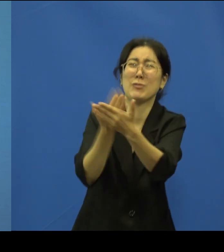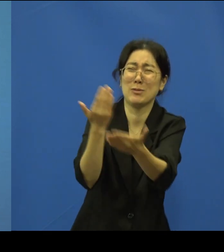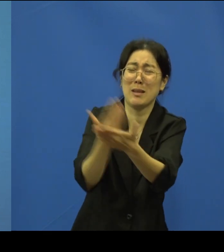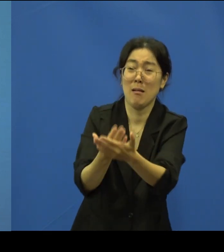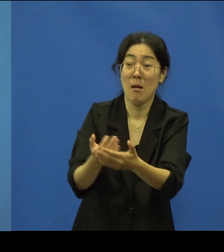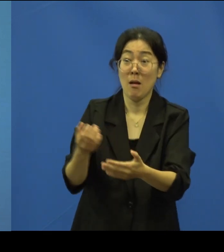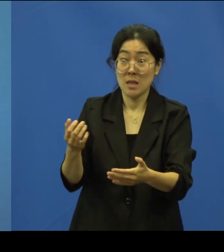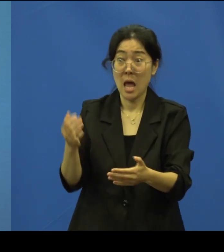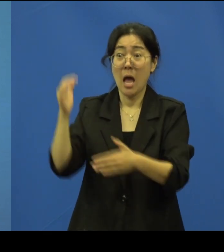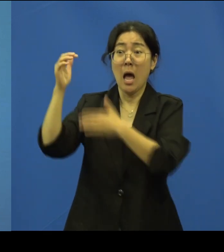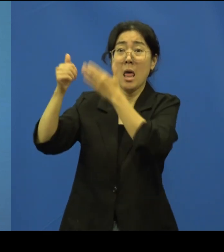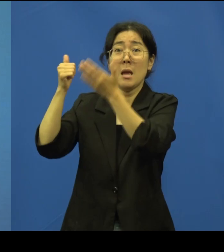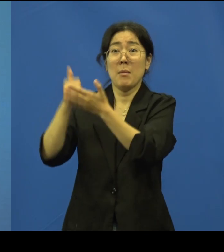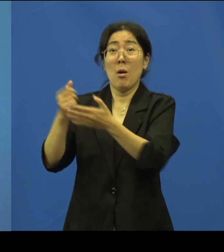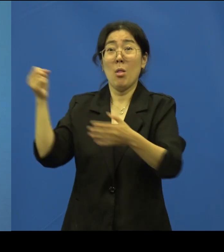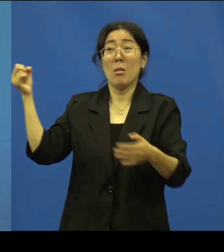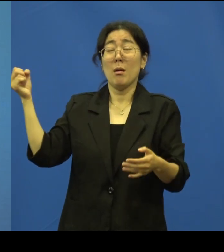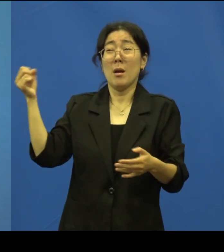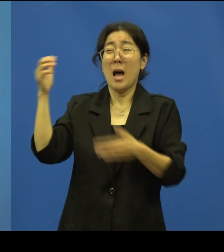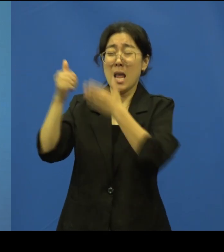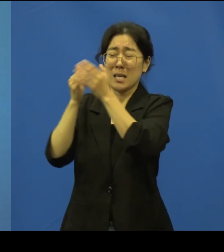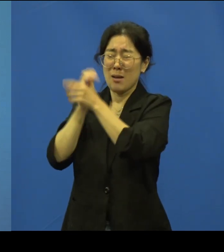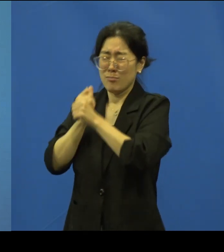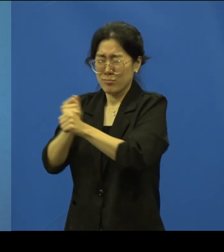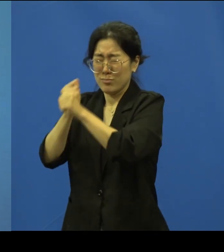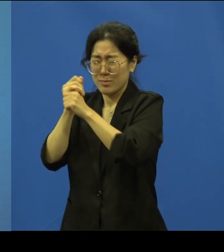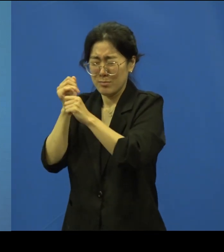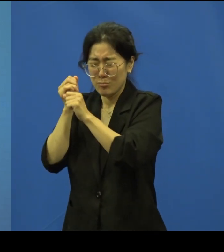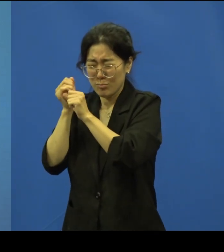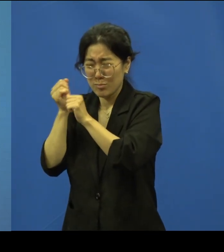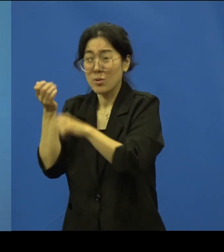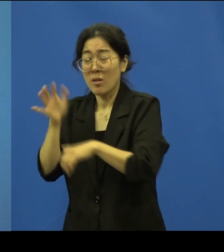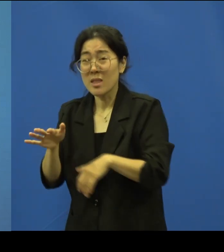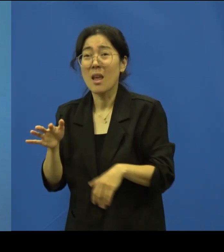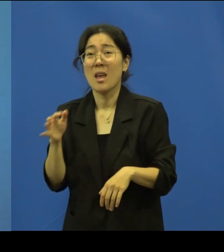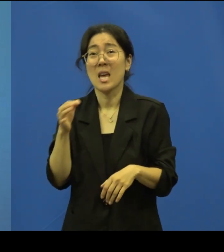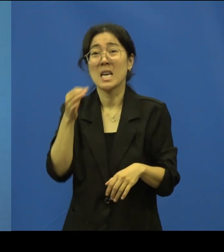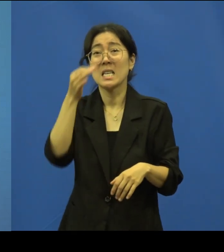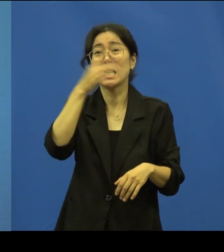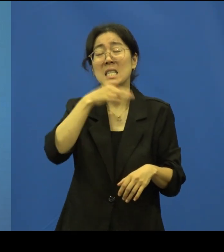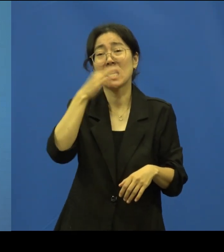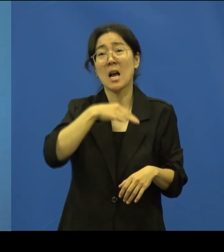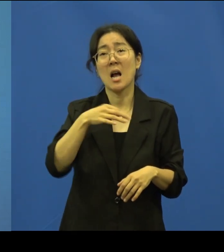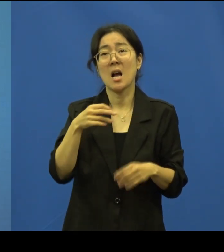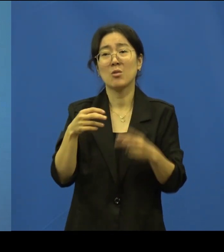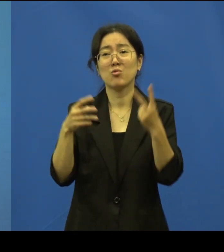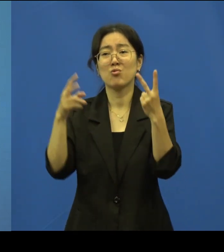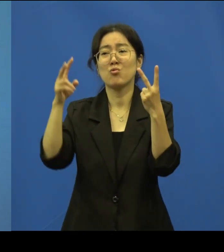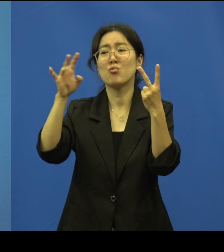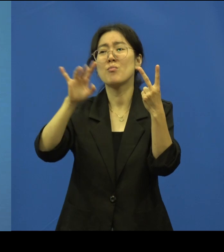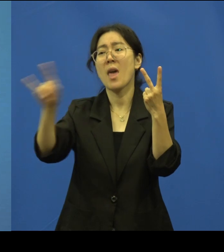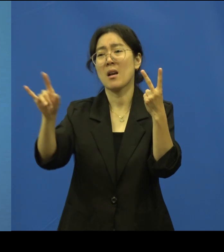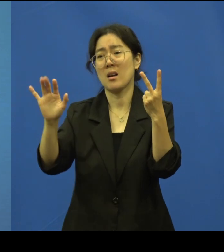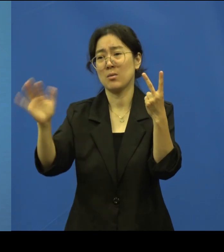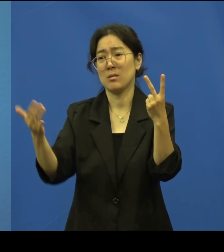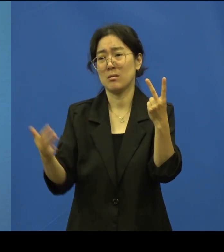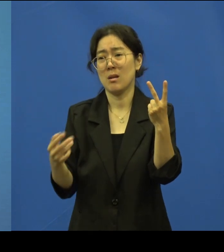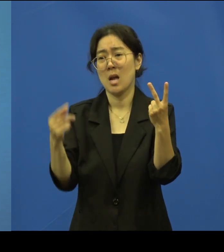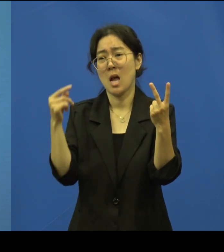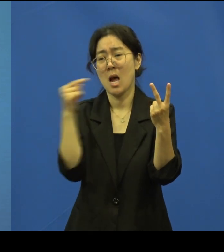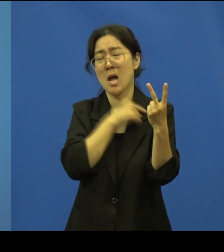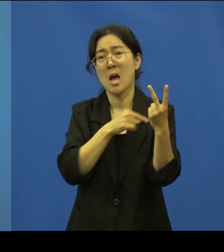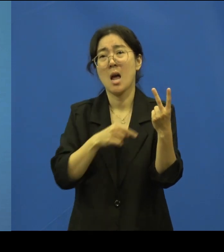그렇게 계속 3년 동안 올라가서 이자가 2배가 됐습니다.